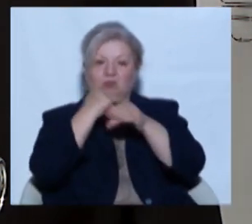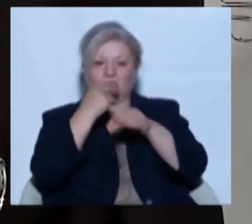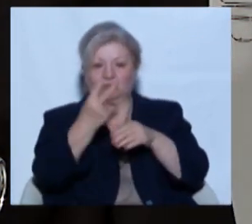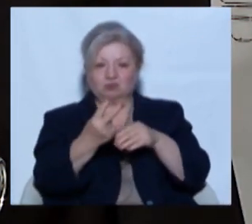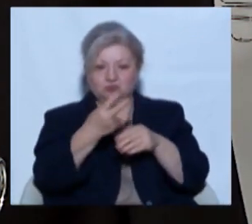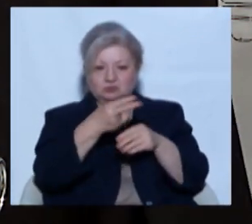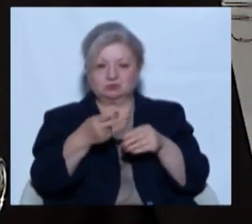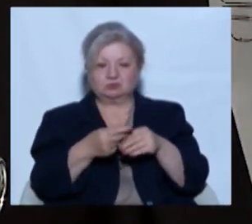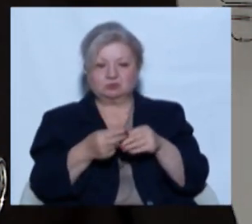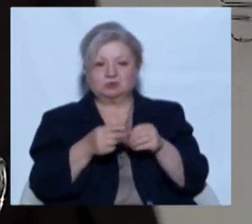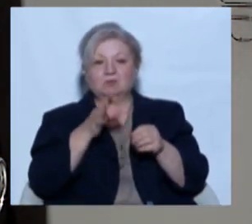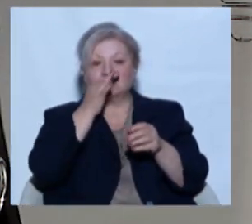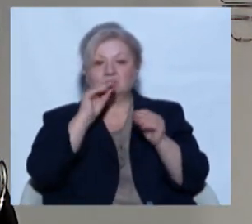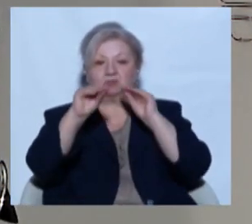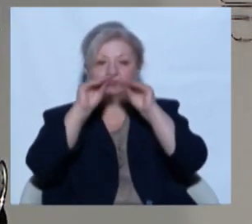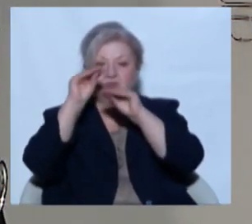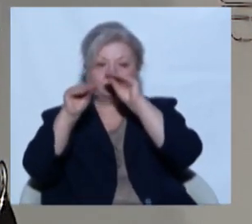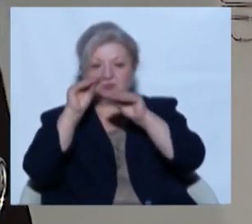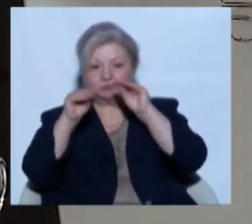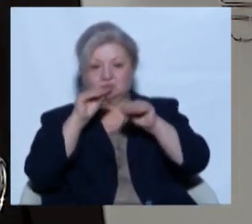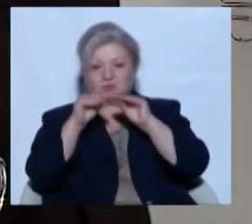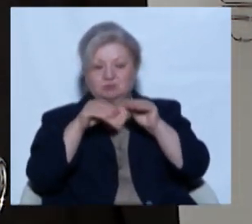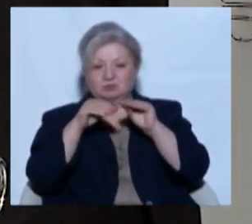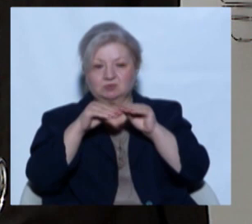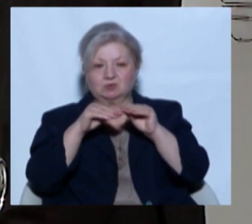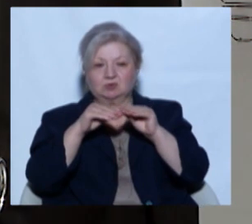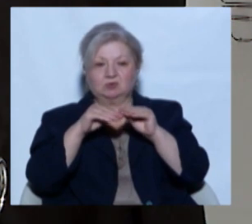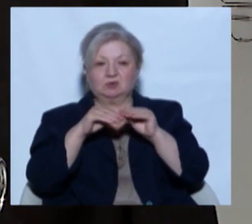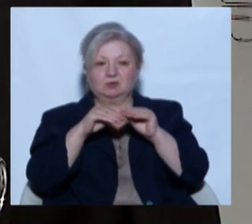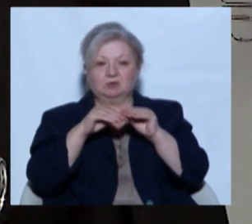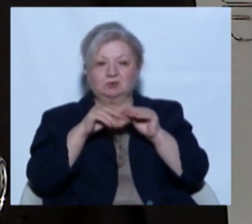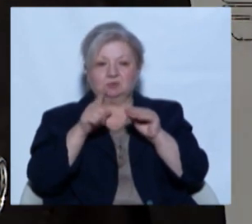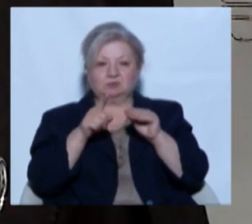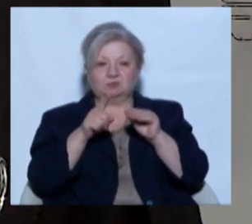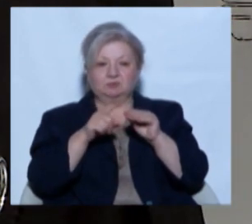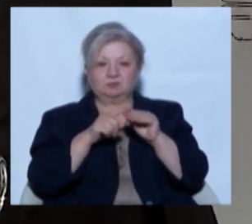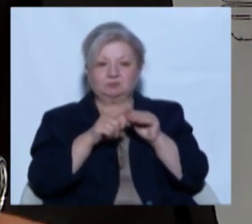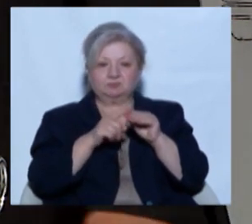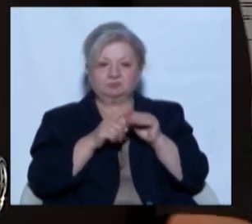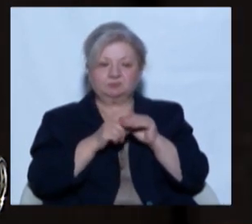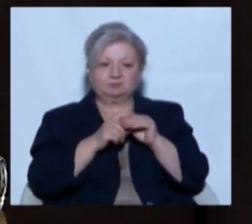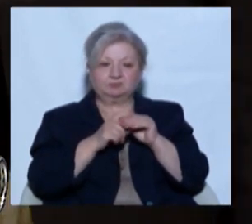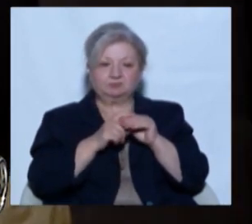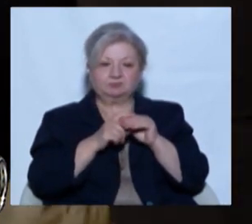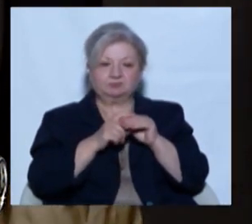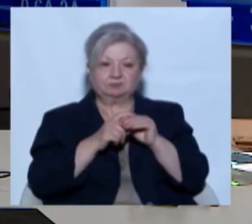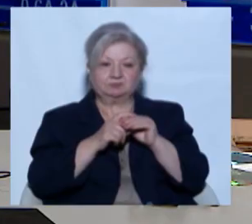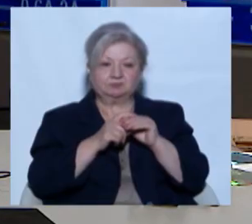სამკუთხედის ფართობის საშუალებით. შემდეგ შევიტანოთ ამ ძალის მნიშვნელობა და მივიღებთ kx კვადრატი შეფარდებული ორთან. ეხლა